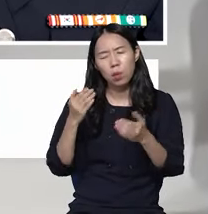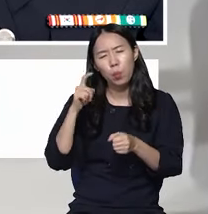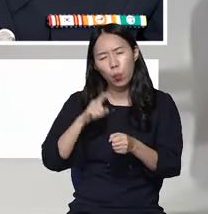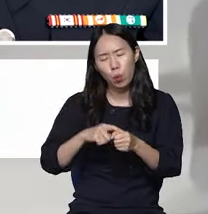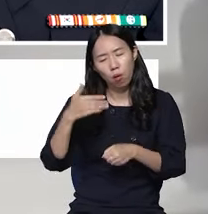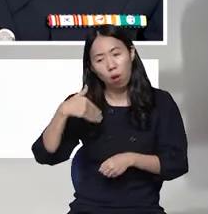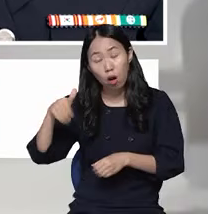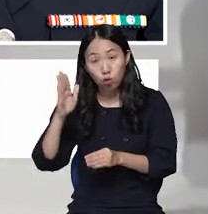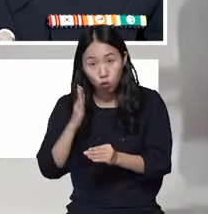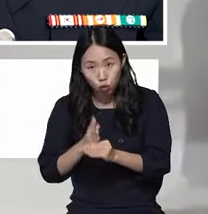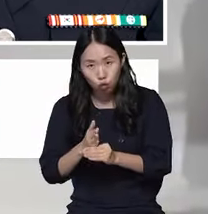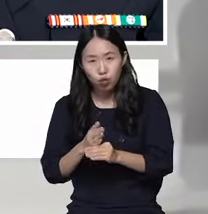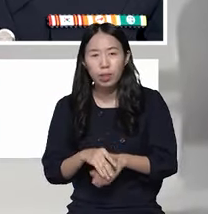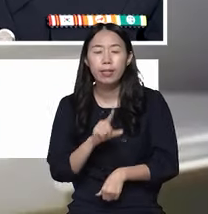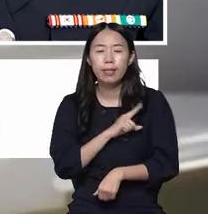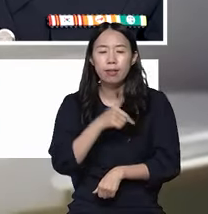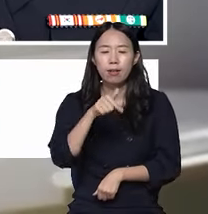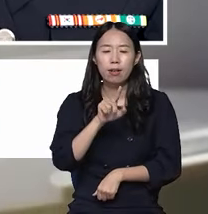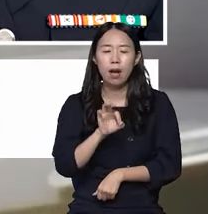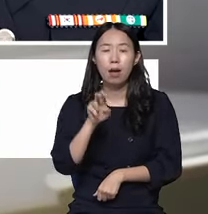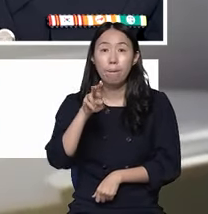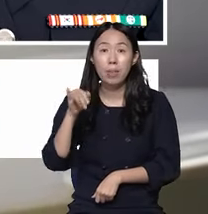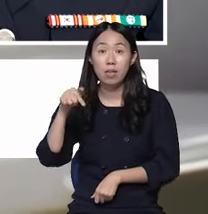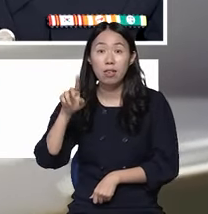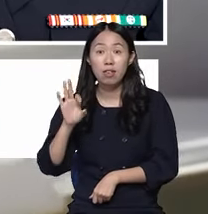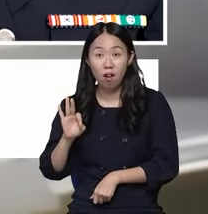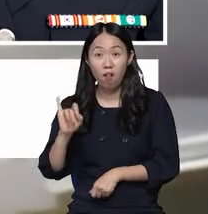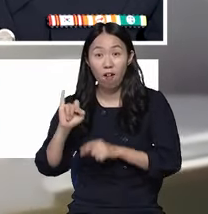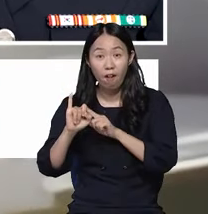중이던 고흥소방서 소속 강미경 소방사가